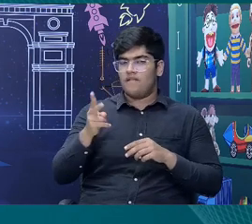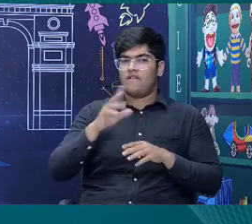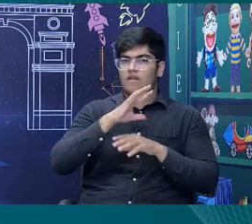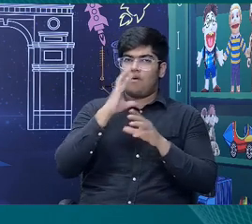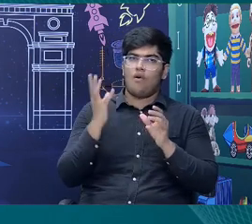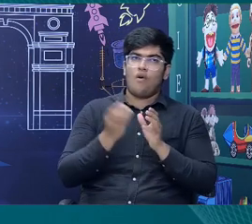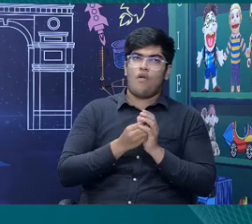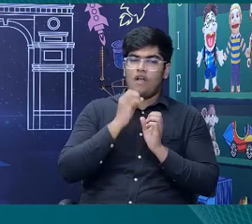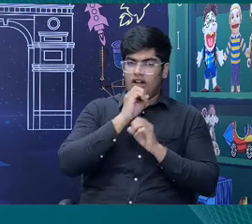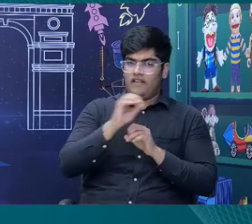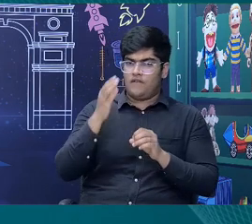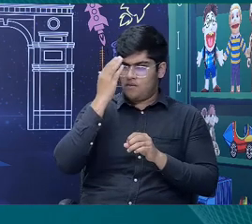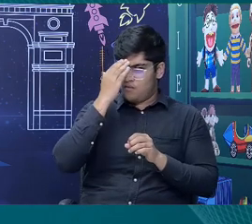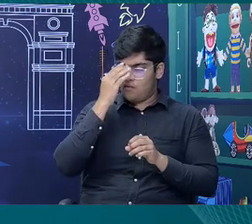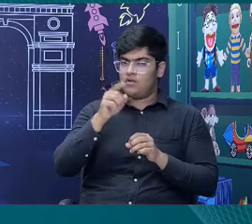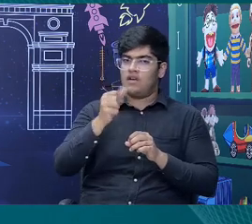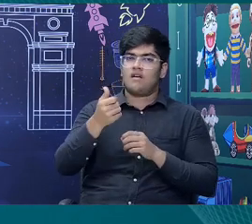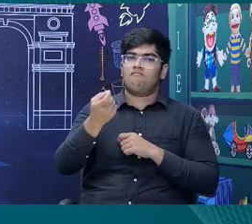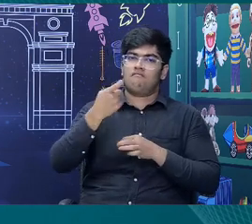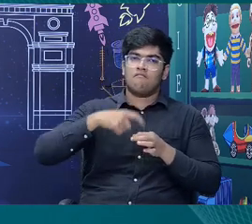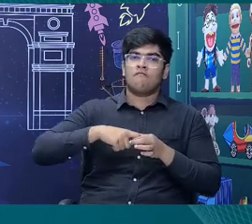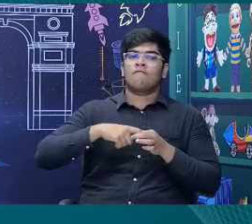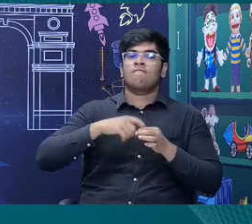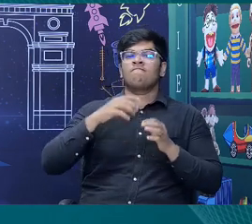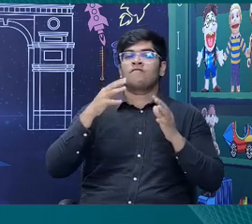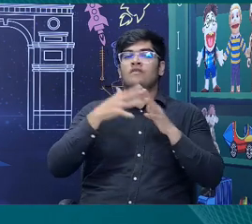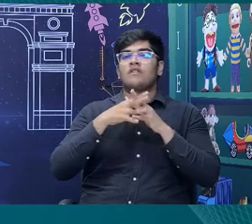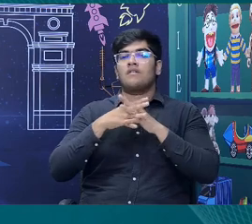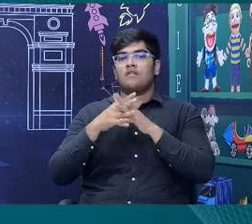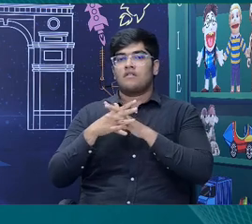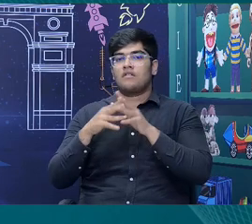वेंडर्स यू कैन विजिट आवर वेबसाइट